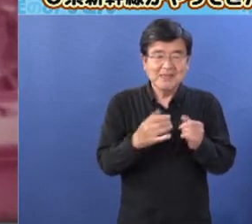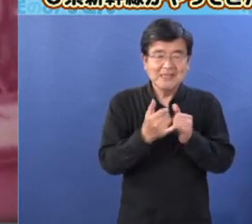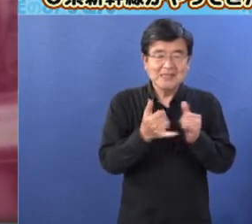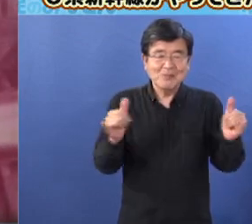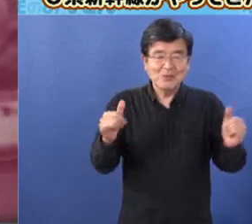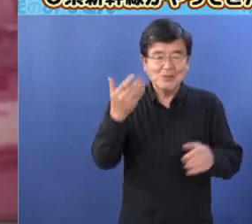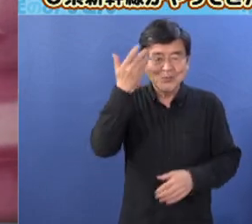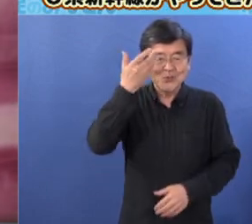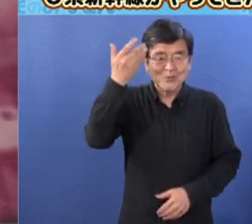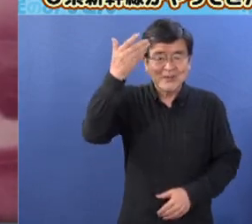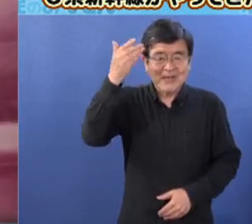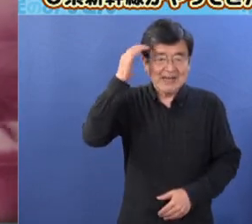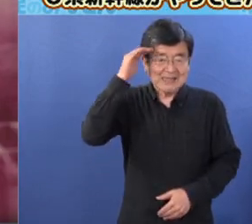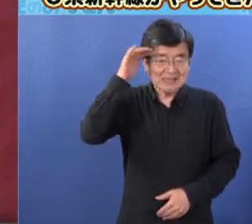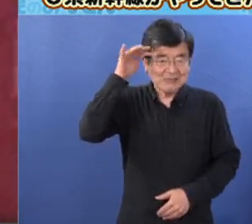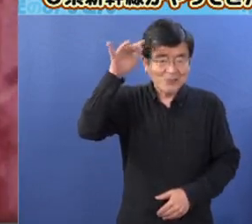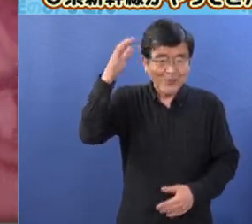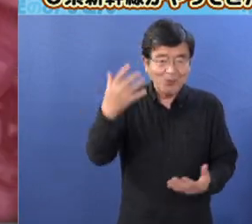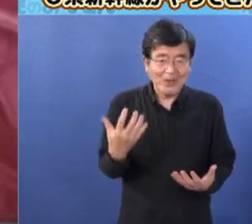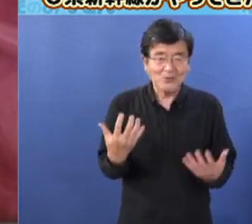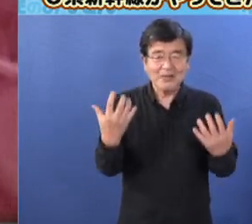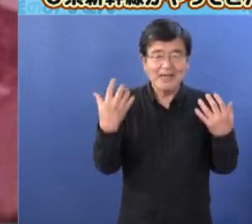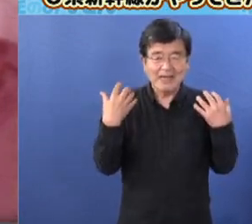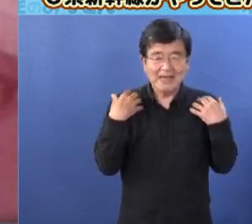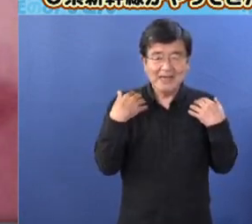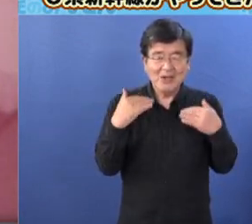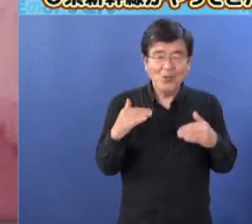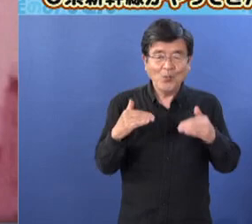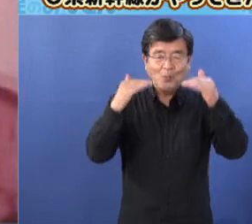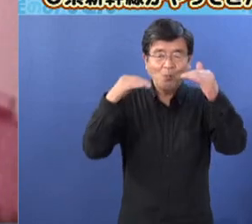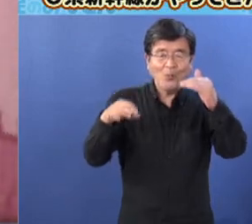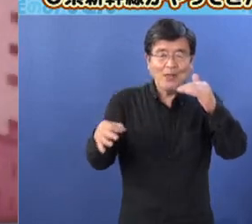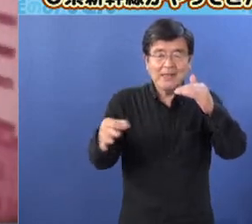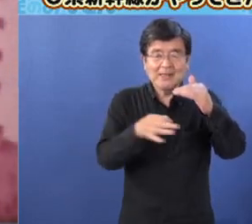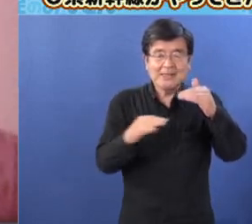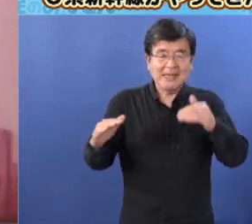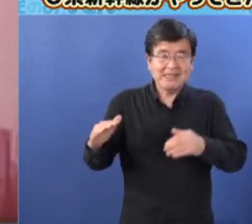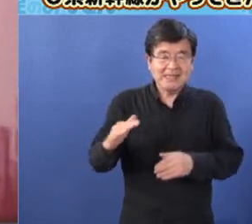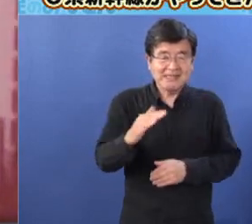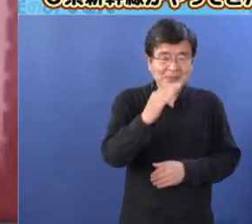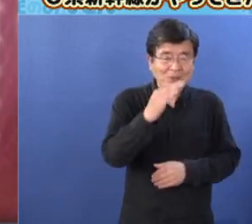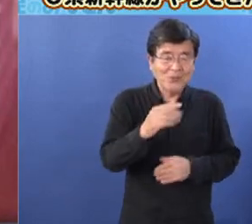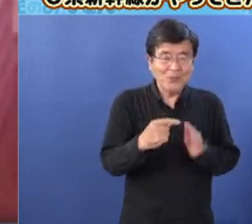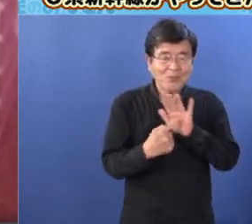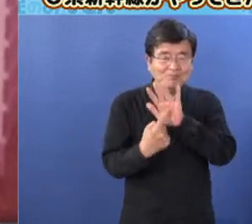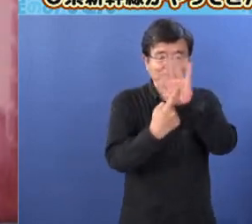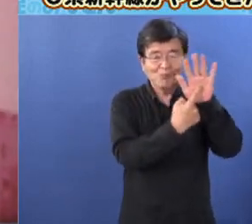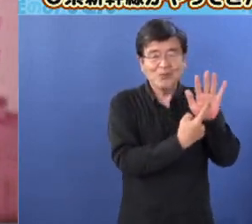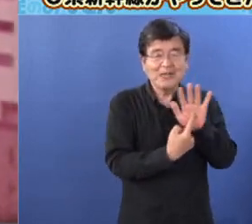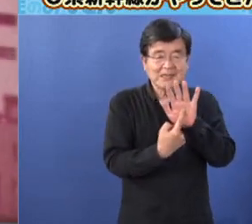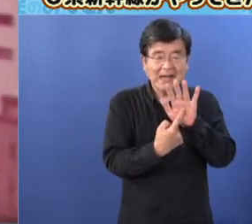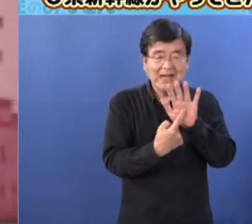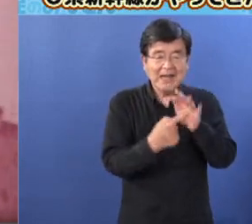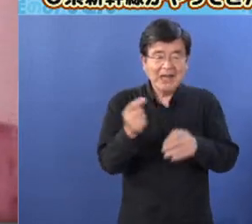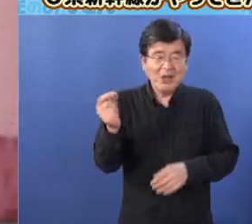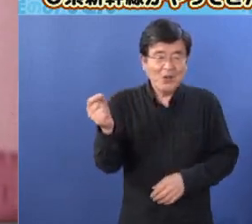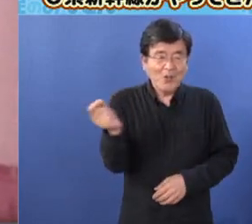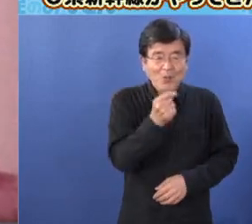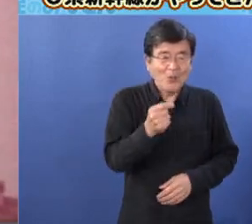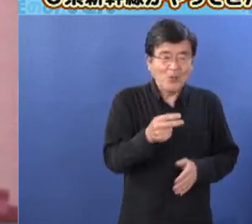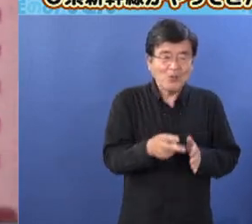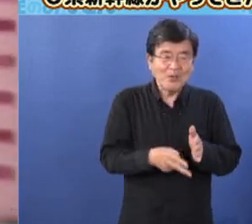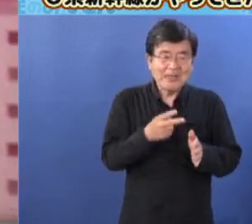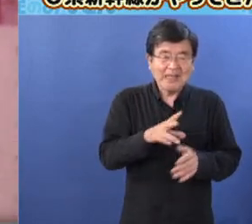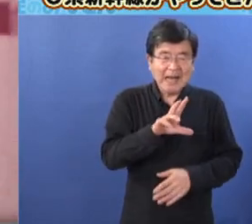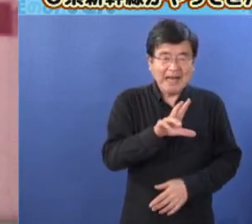1964年人々の夢や希望を託され、高度経済成長の象徴とされた高速列